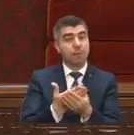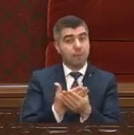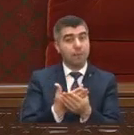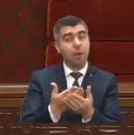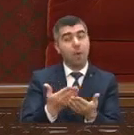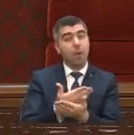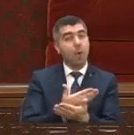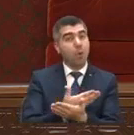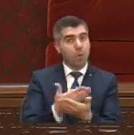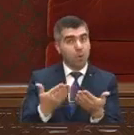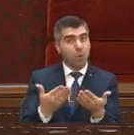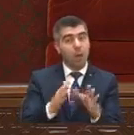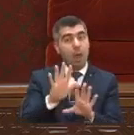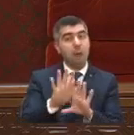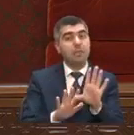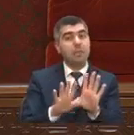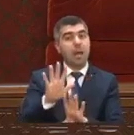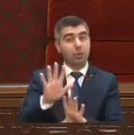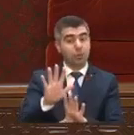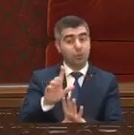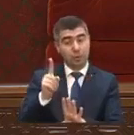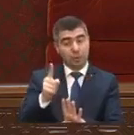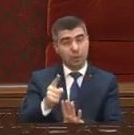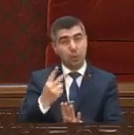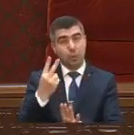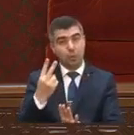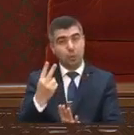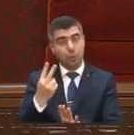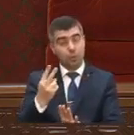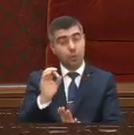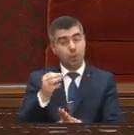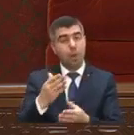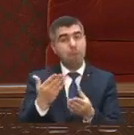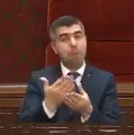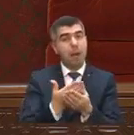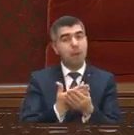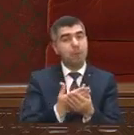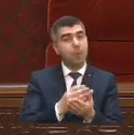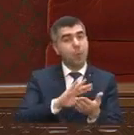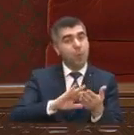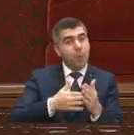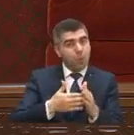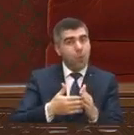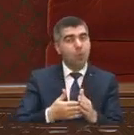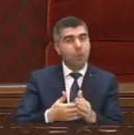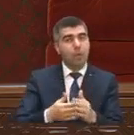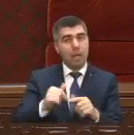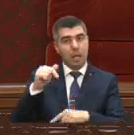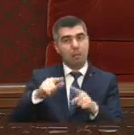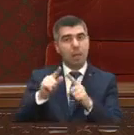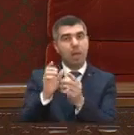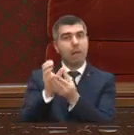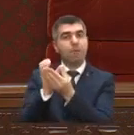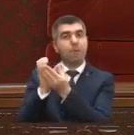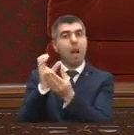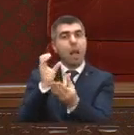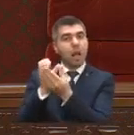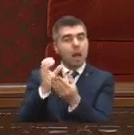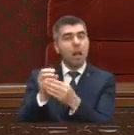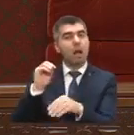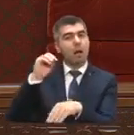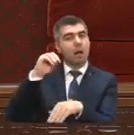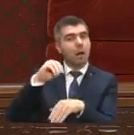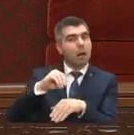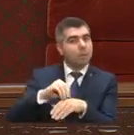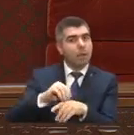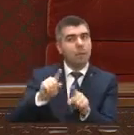هو 15 فبراير من هذا الأسبوع، والملفات الأخرى اللي هي مرتبطة بنقل المسافرين أيضا كان يوم دراسي